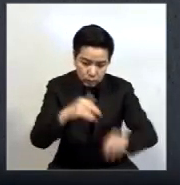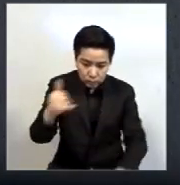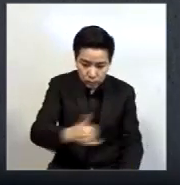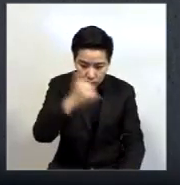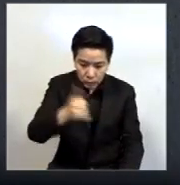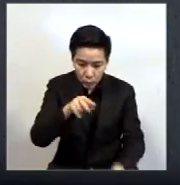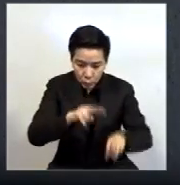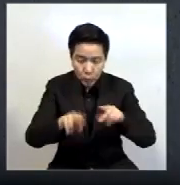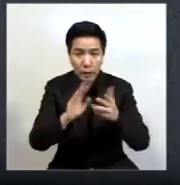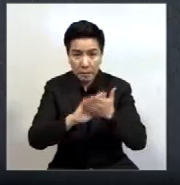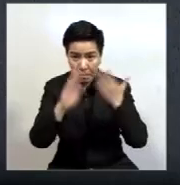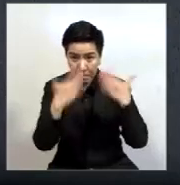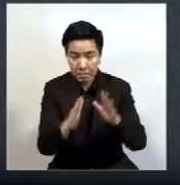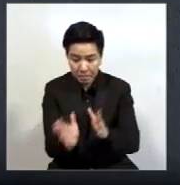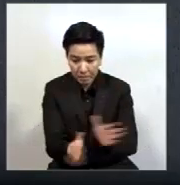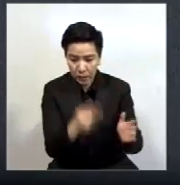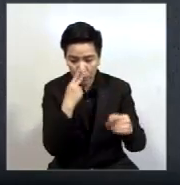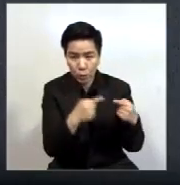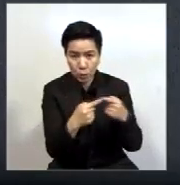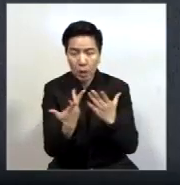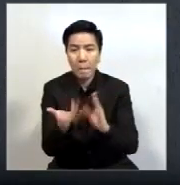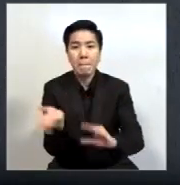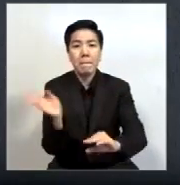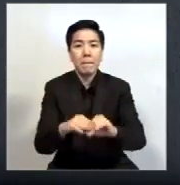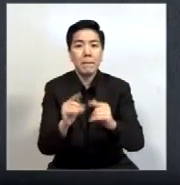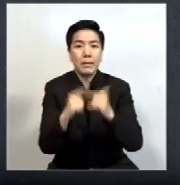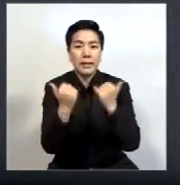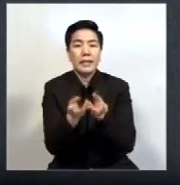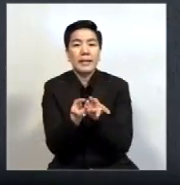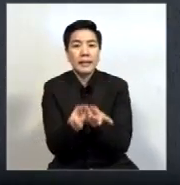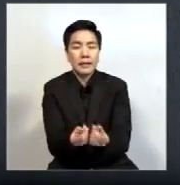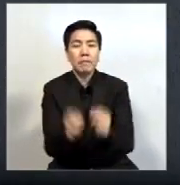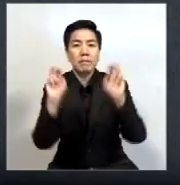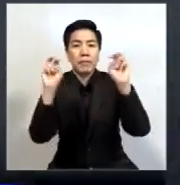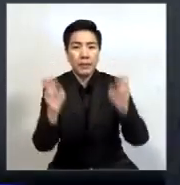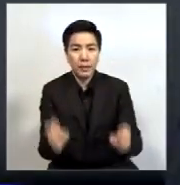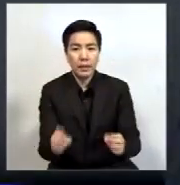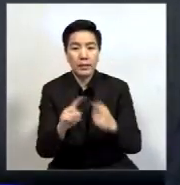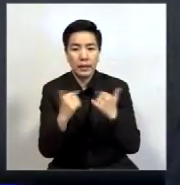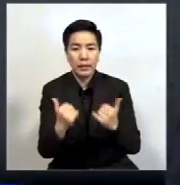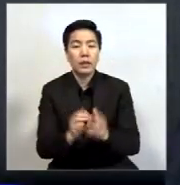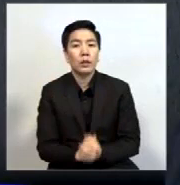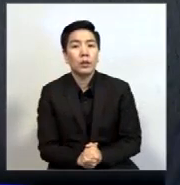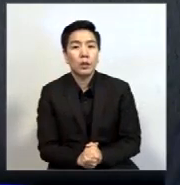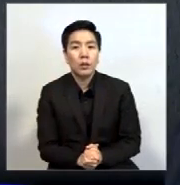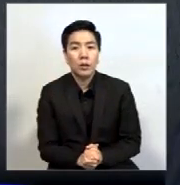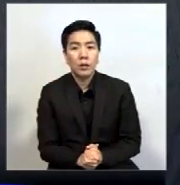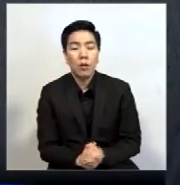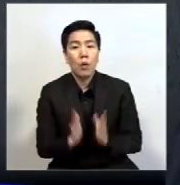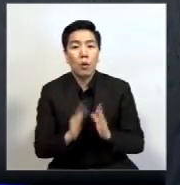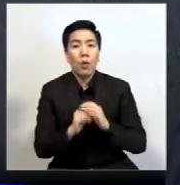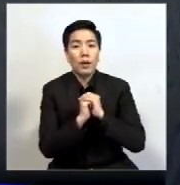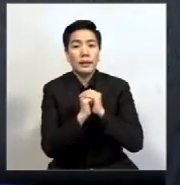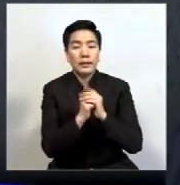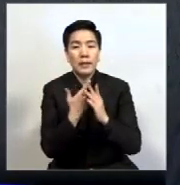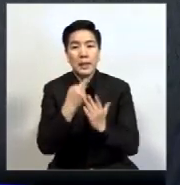างต่างๆนะครับตอนนี้ได้มีการติดต่อไปแล้วเดี๋ยวเพิ่มเติมจะมีในรายละเอียดแต่ละประเด็นนะครับ คนจีนส่วนใหญ่ที่เดินทาง